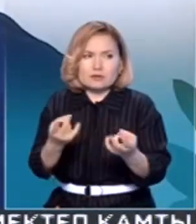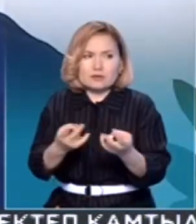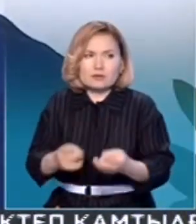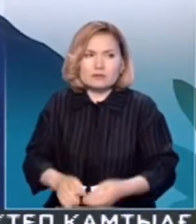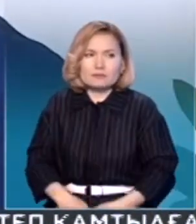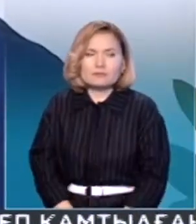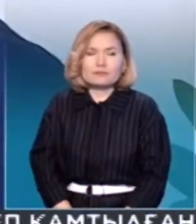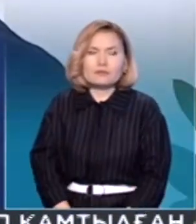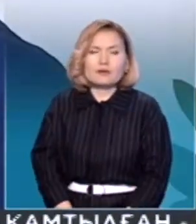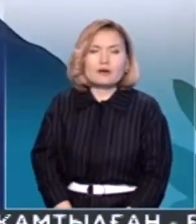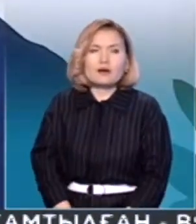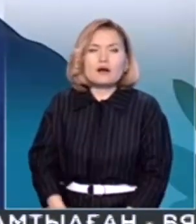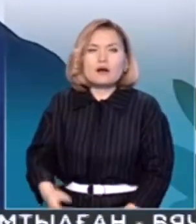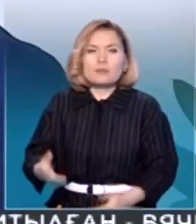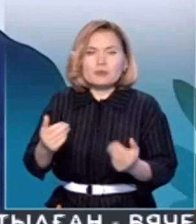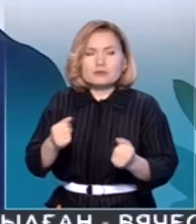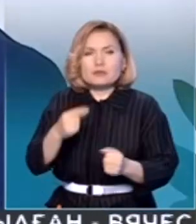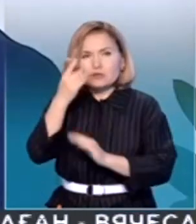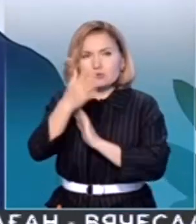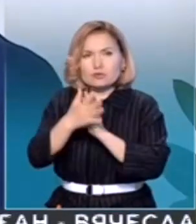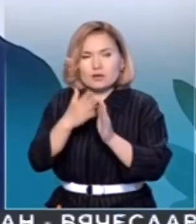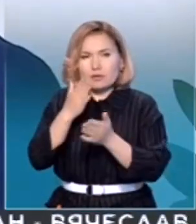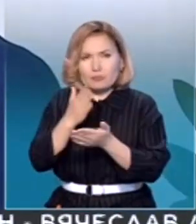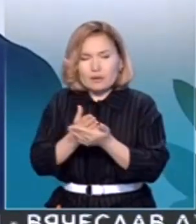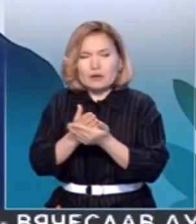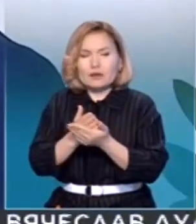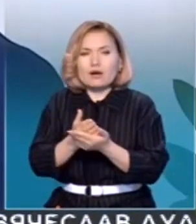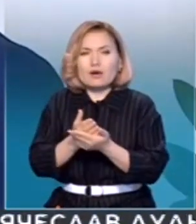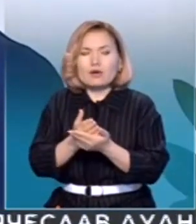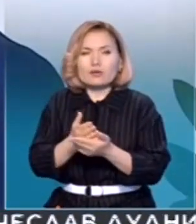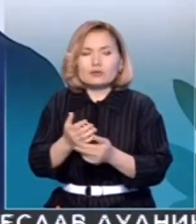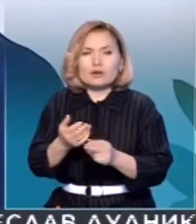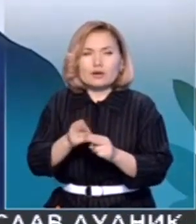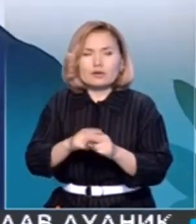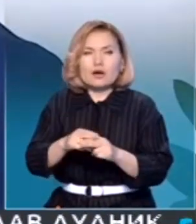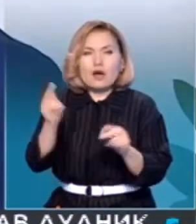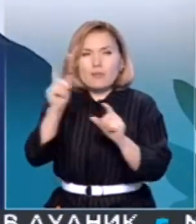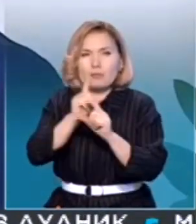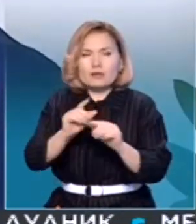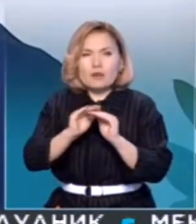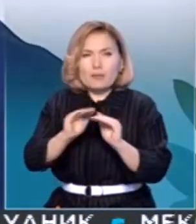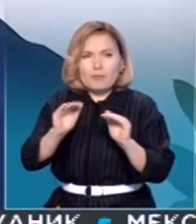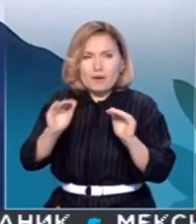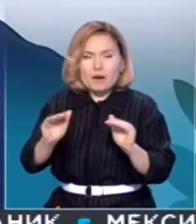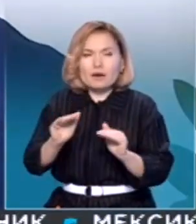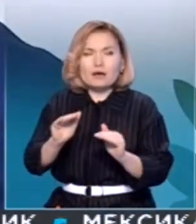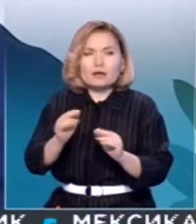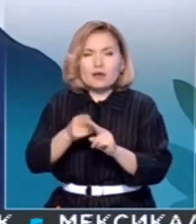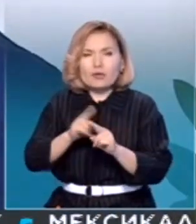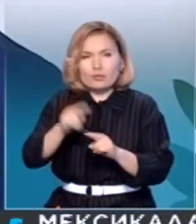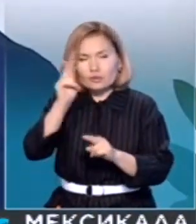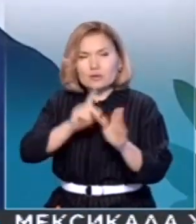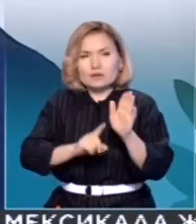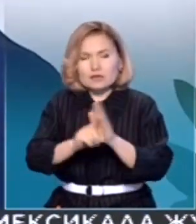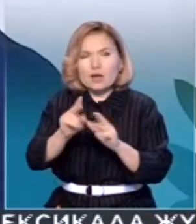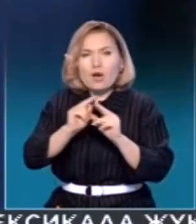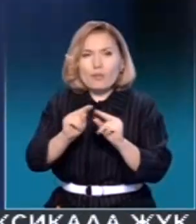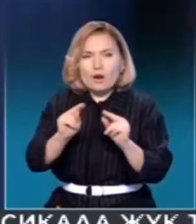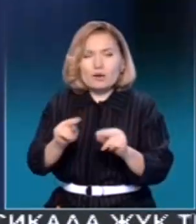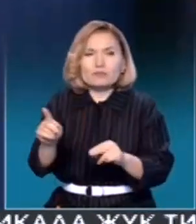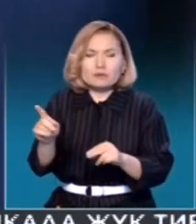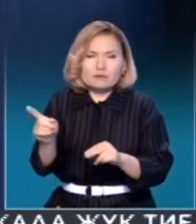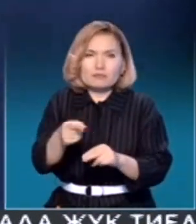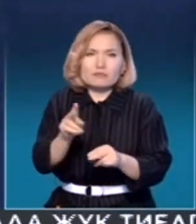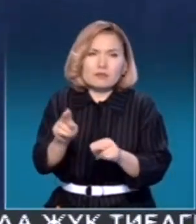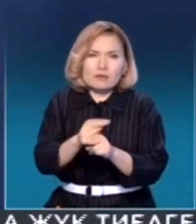біраз мынандай бір түсінік бар. Бала мектепке бергеннен кейін мұғалімдікі, мұғалім не істесе де соны істейді. Аутсорс деген нәрсе бар, беріп қойған сияқты. Ол